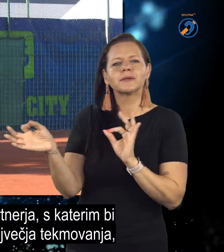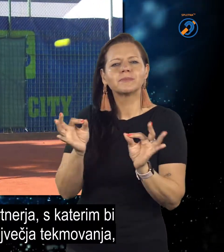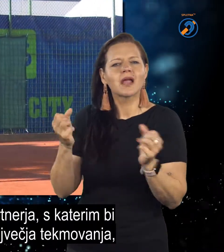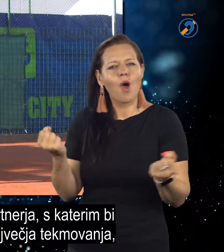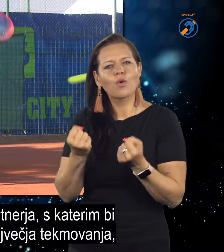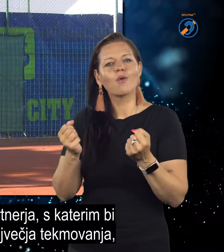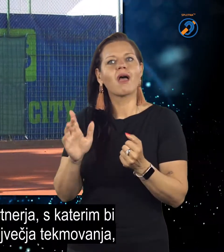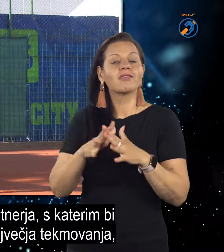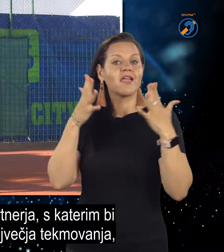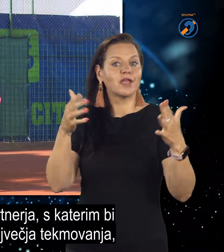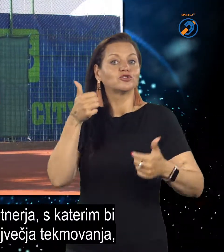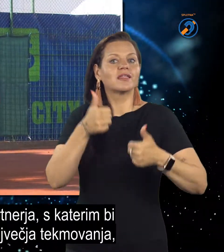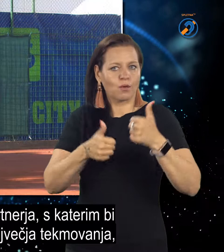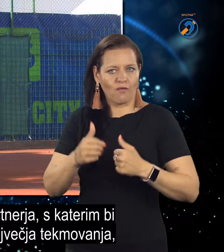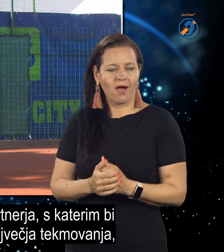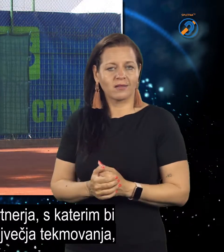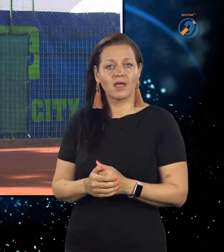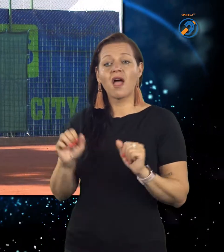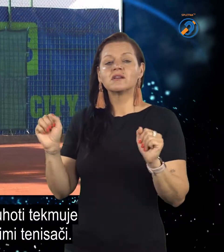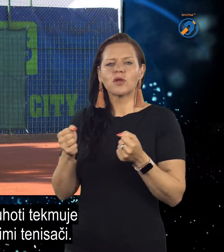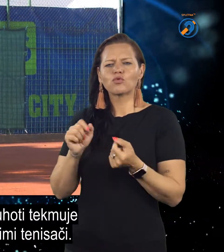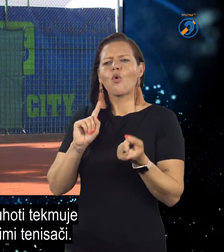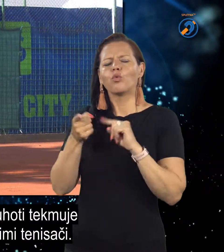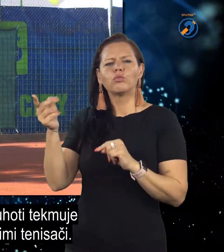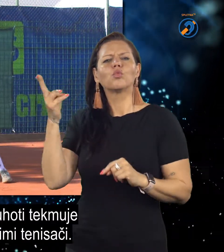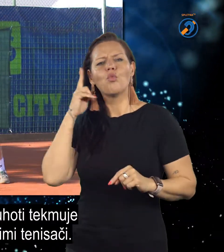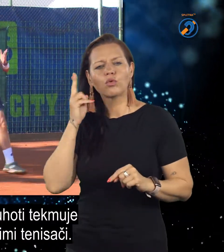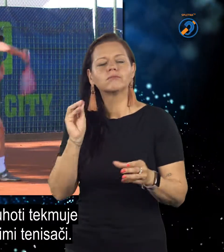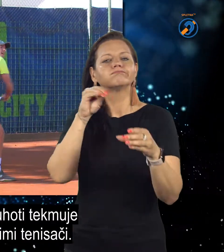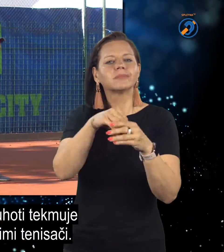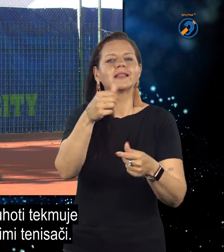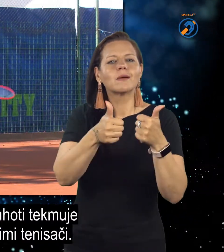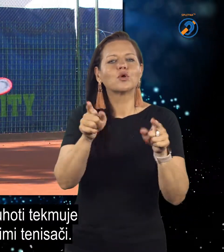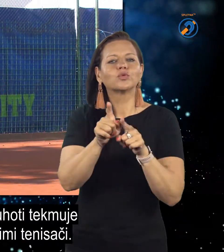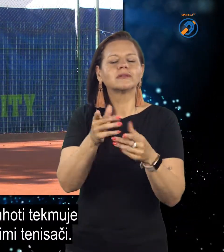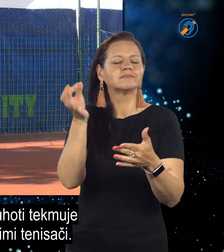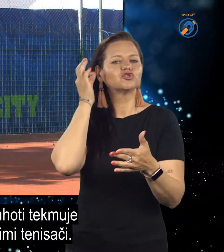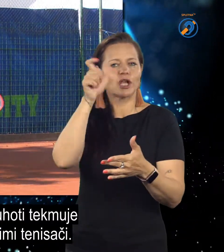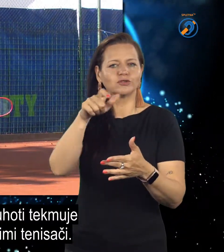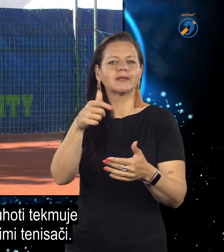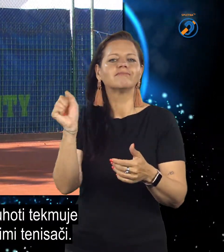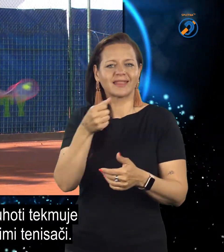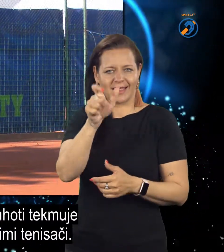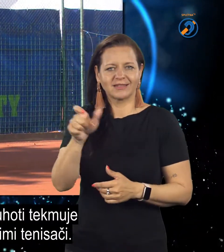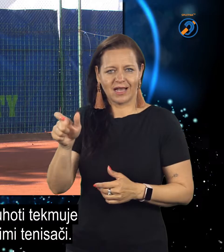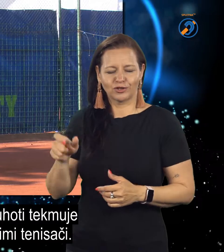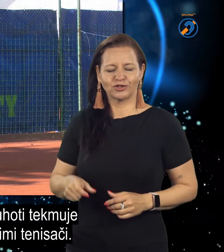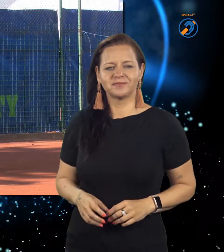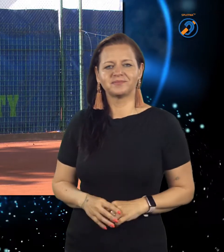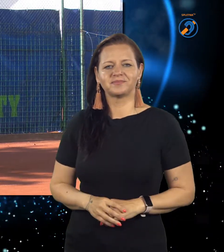bi se pripravljal na največja tekmovanja. Zato kljub gluhoti tekmuje tudi s slišečimi